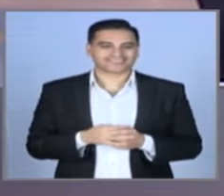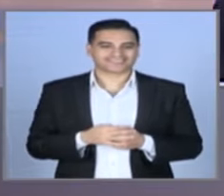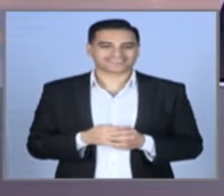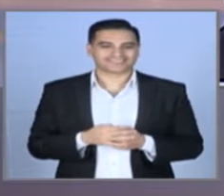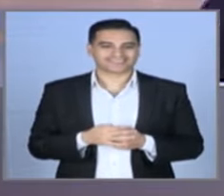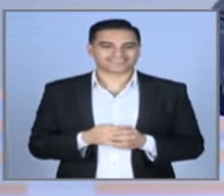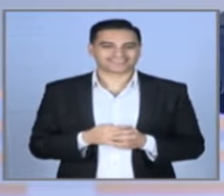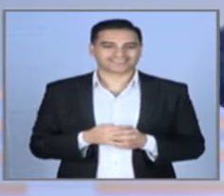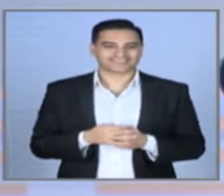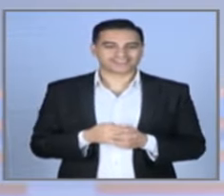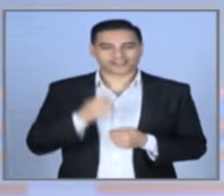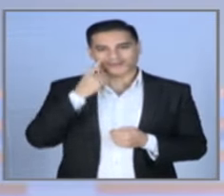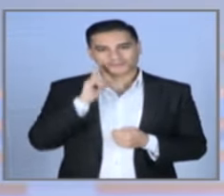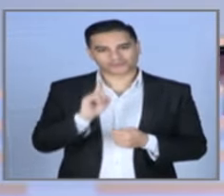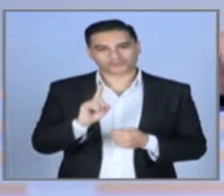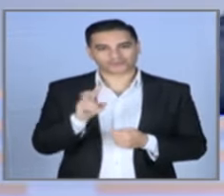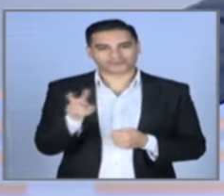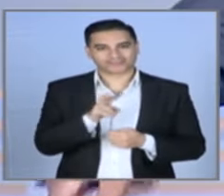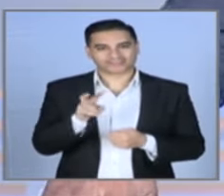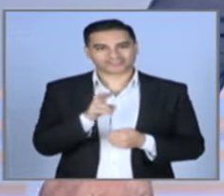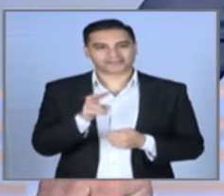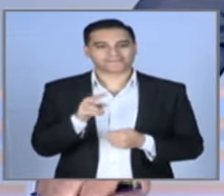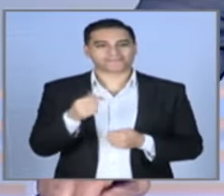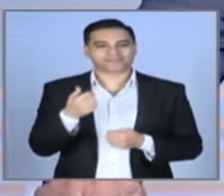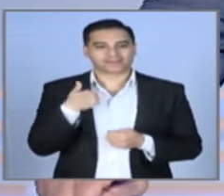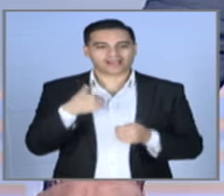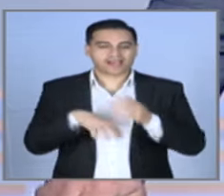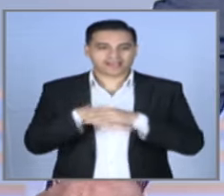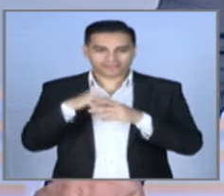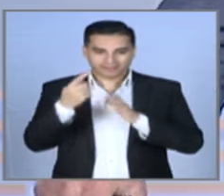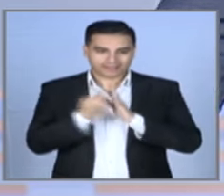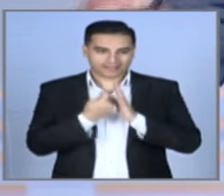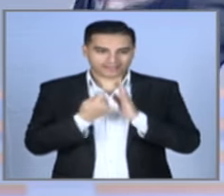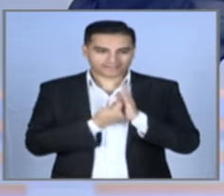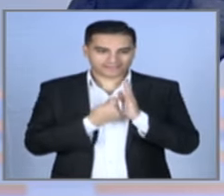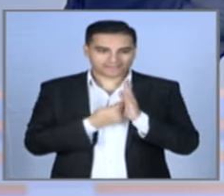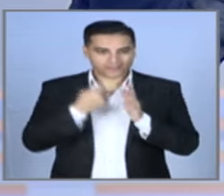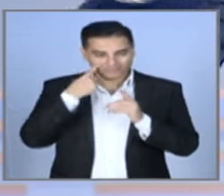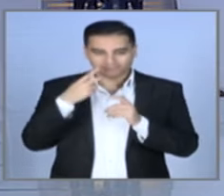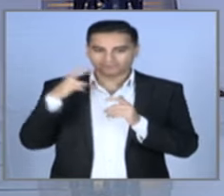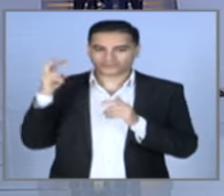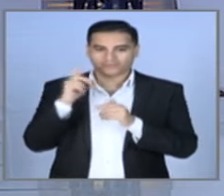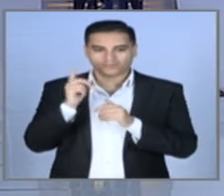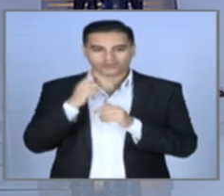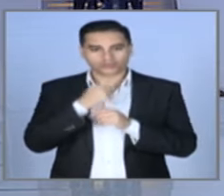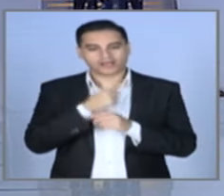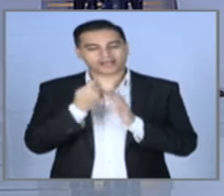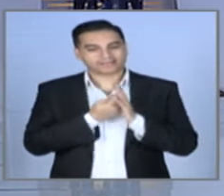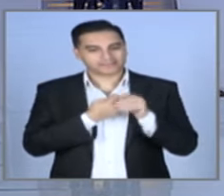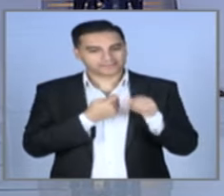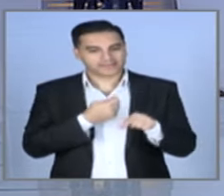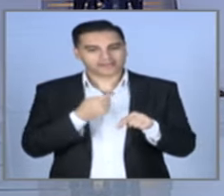عرفتش. بصوا بقى انتوا الاثنين. حضرتك هتكتب هنا. ايوه. مش هتبص ورا. وحضرتك هتكتب